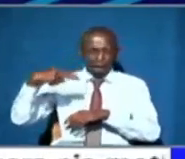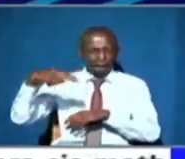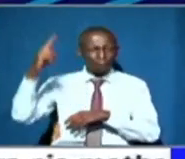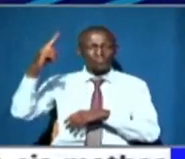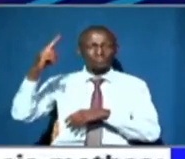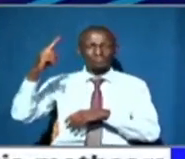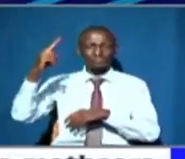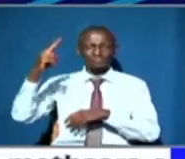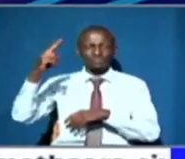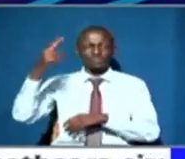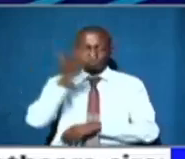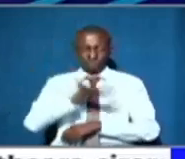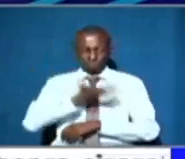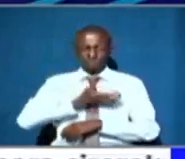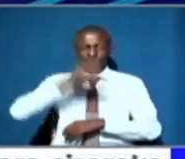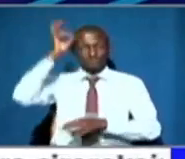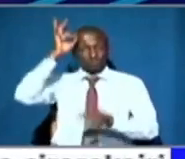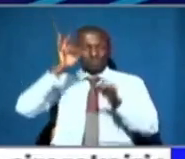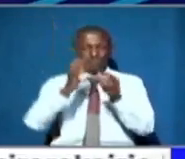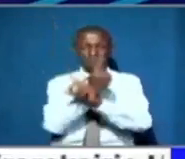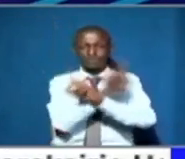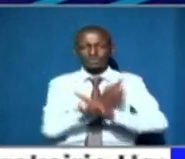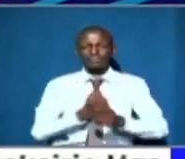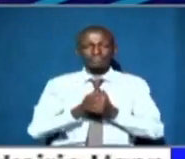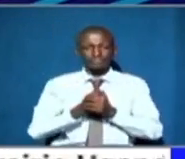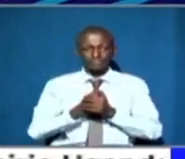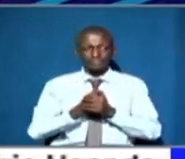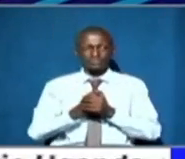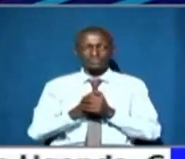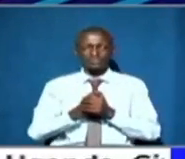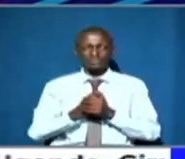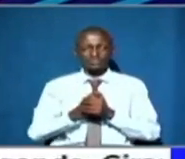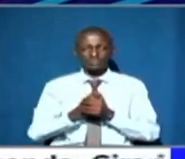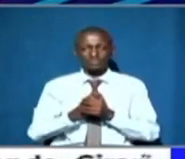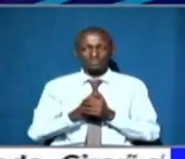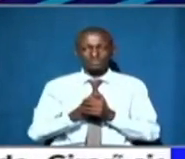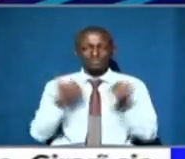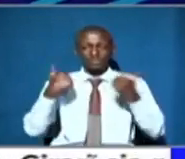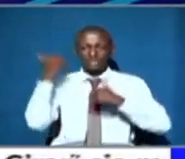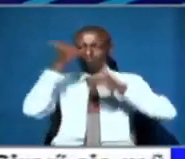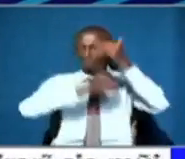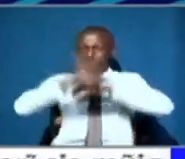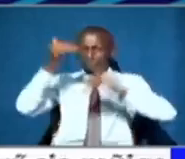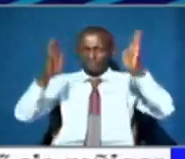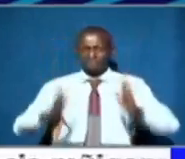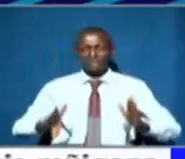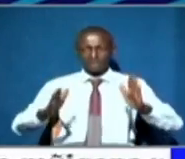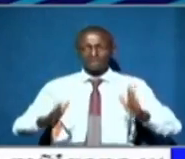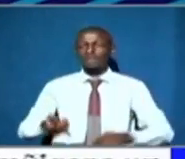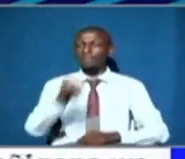kiama kiu tukoragwo kia kanjo ya interface mm. ni tukoragwo na expert medical